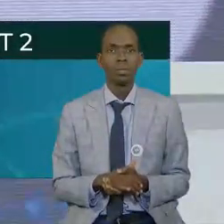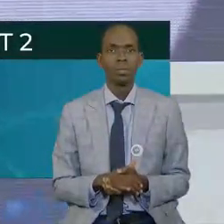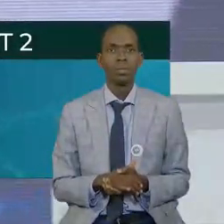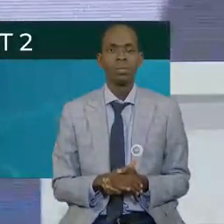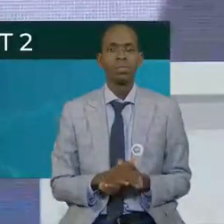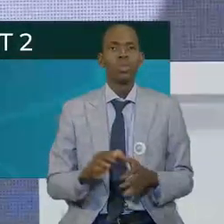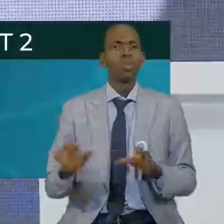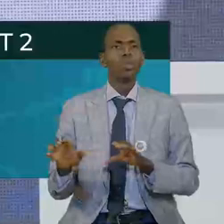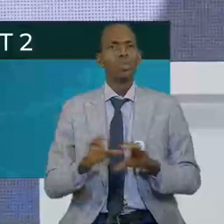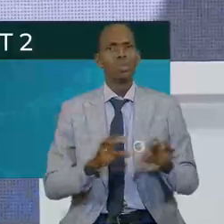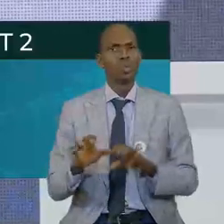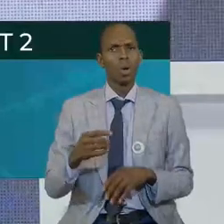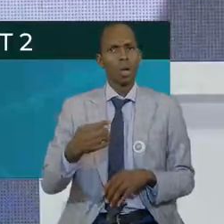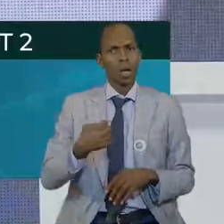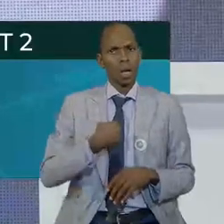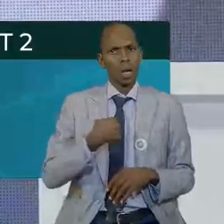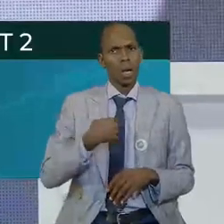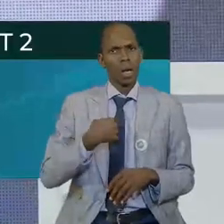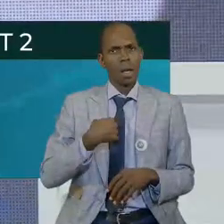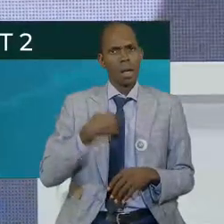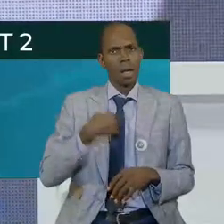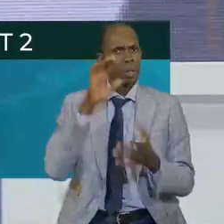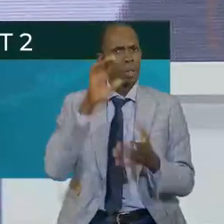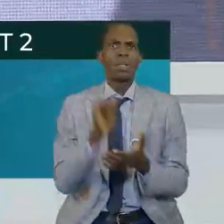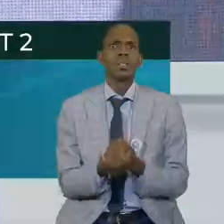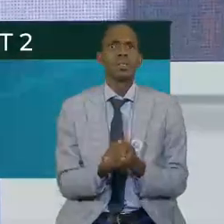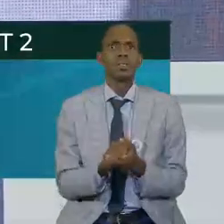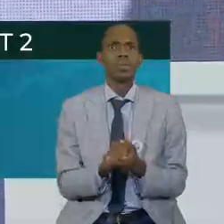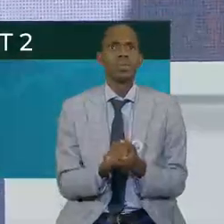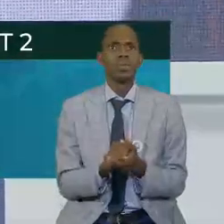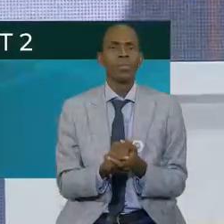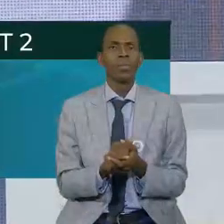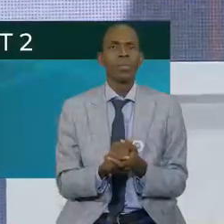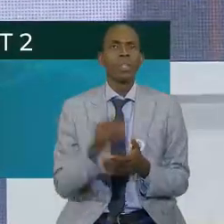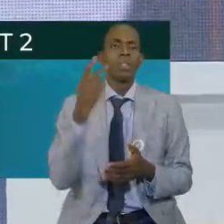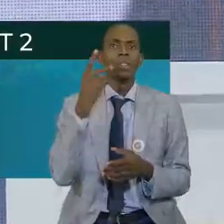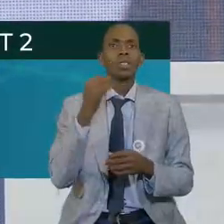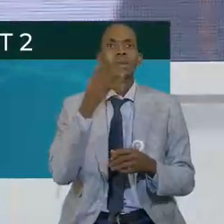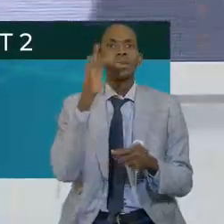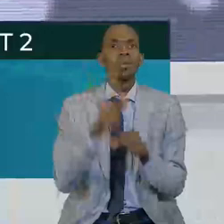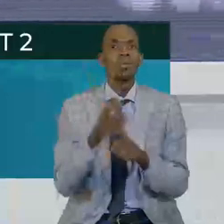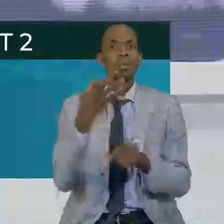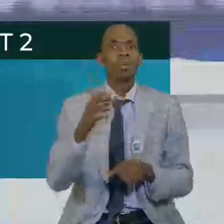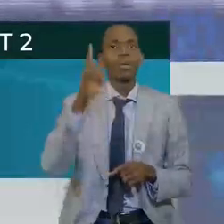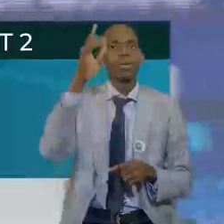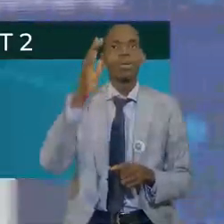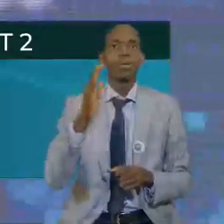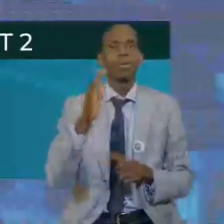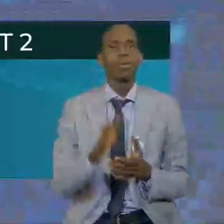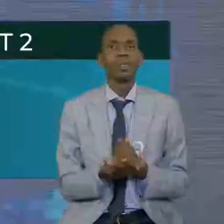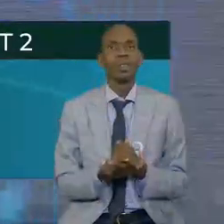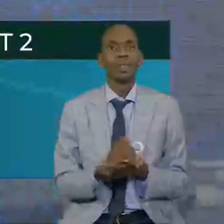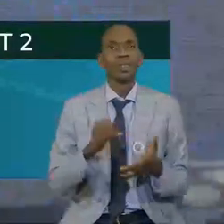I believe that? Est-ce que je crois cela? Look at the promise of God. Regardez les promesses de Dieu. It says,